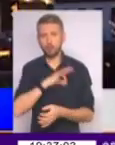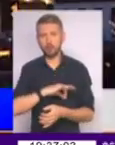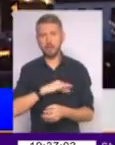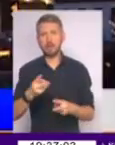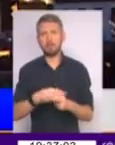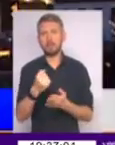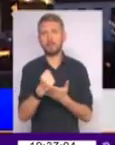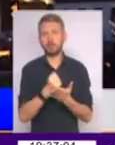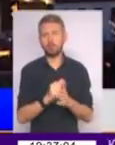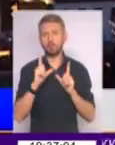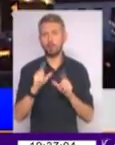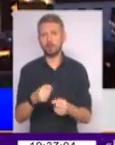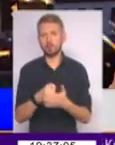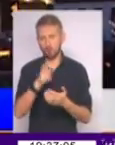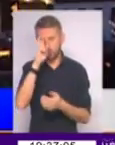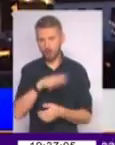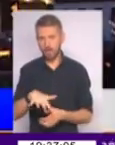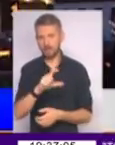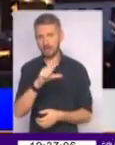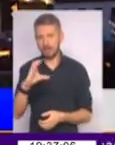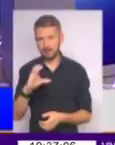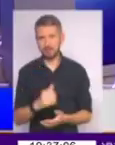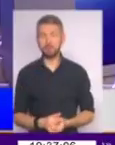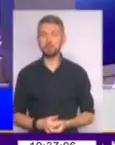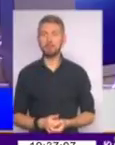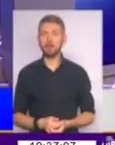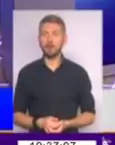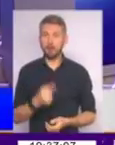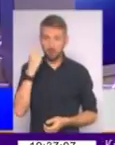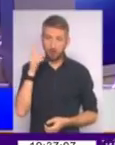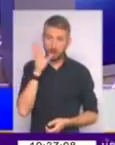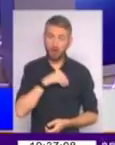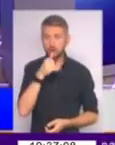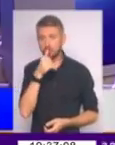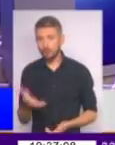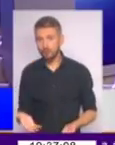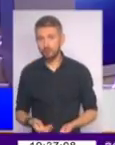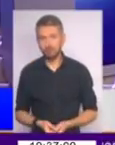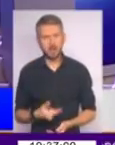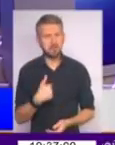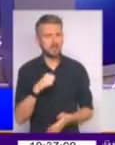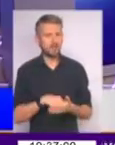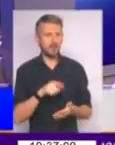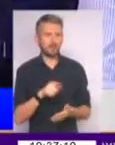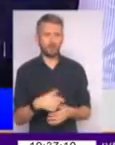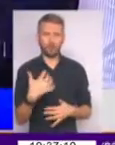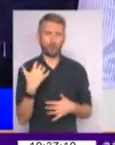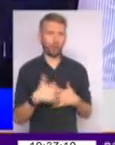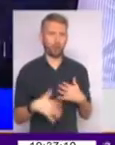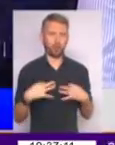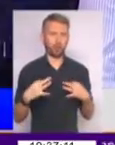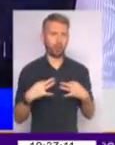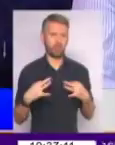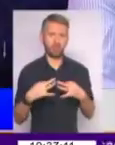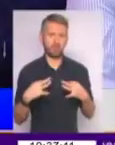безвізовими поїздками до країн ЄС. Як ви гадаєте, зможуть чи не зможуть? Мені від цього не холодно, ні жарко. Мені головне,